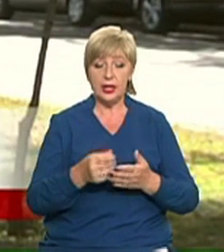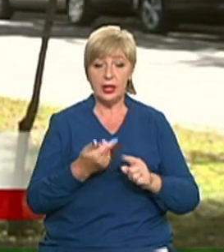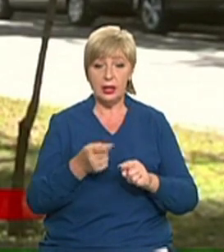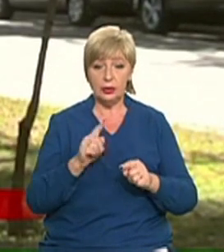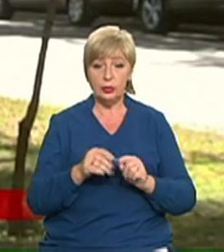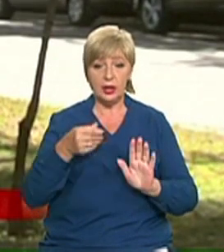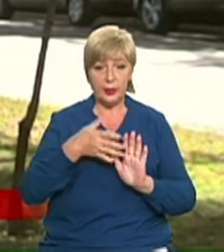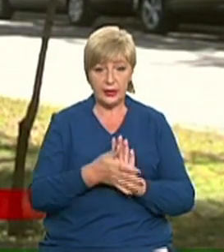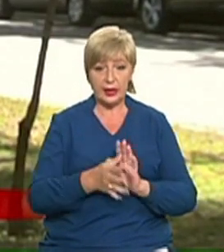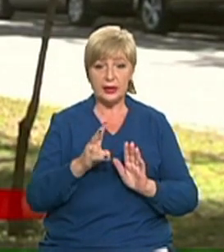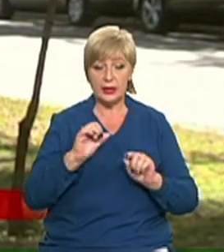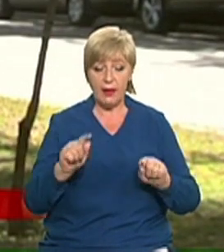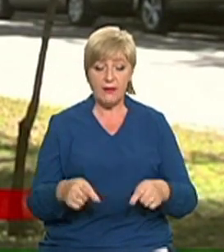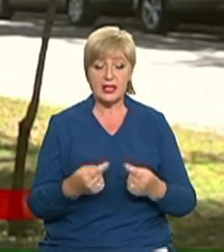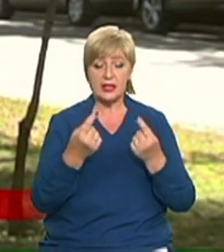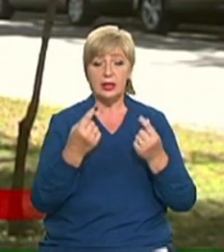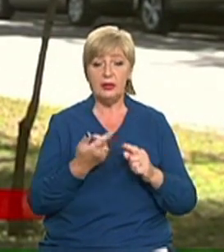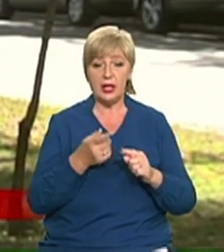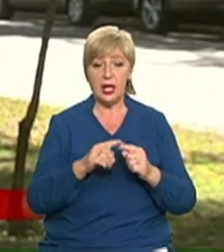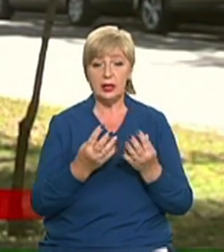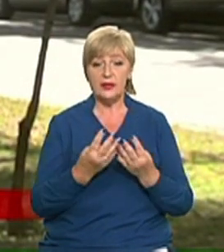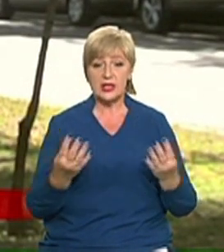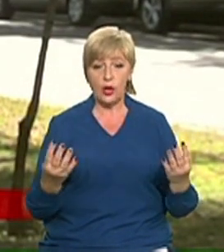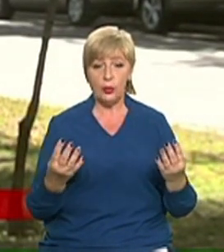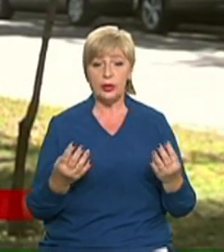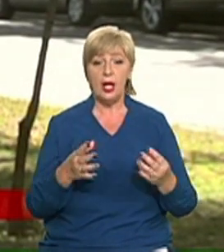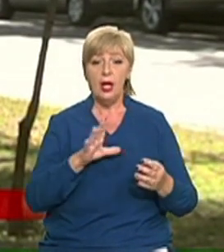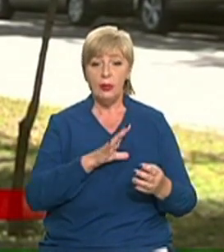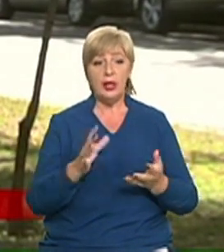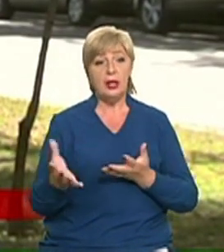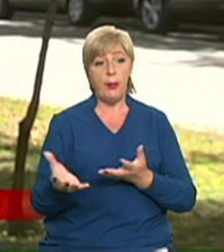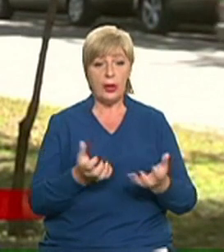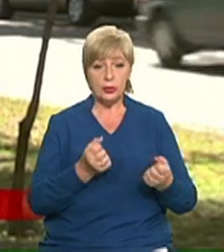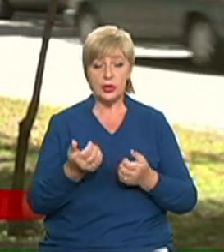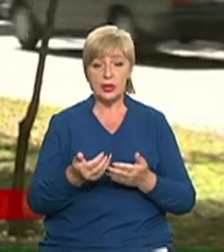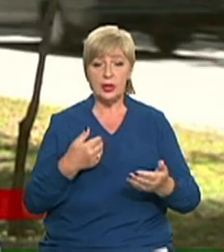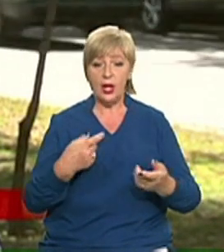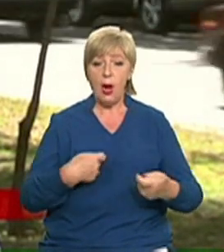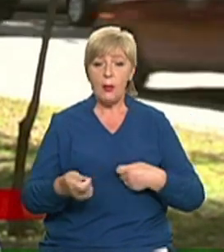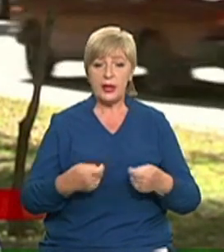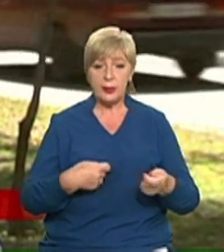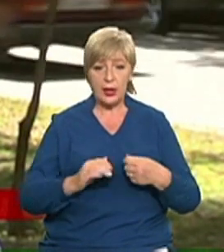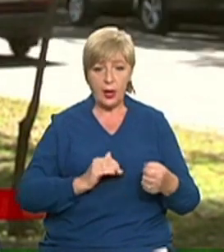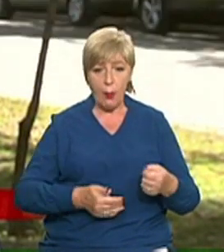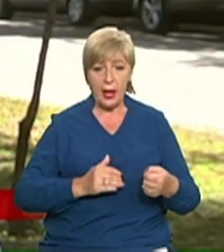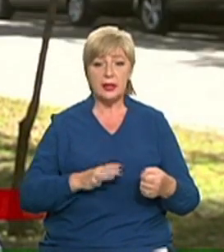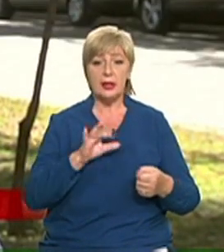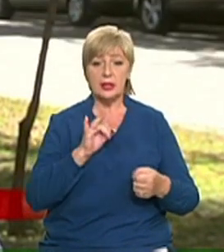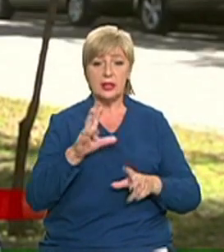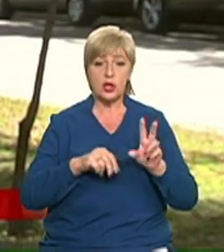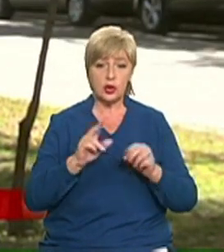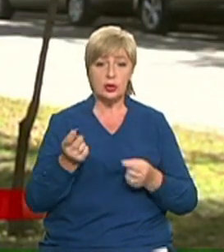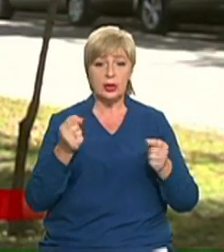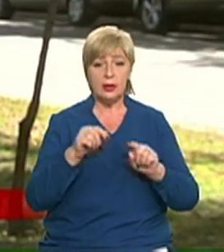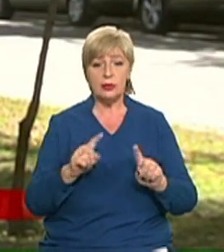на восстановление этого забора, были получены с предпринимателей за счет